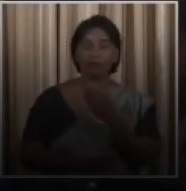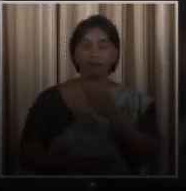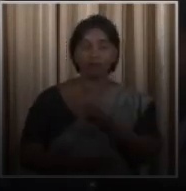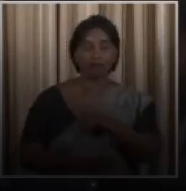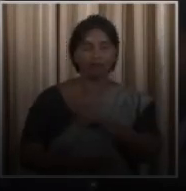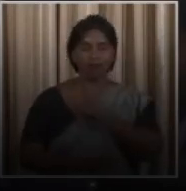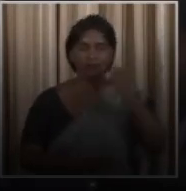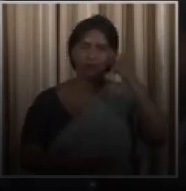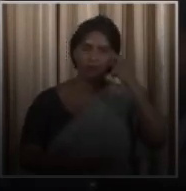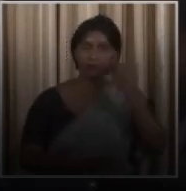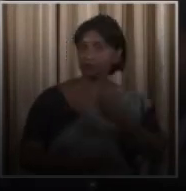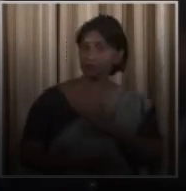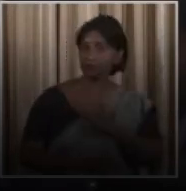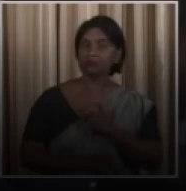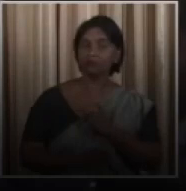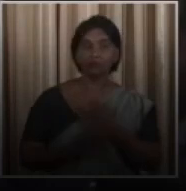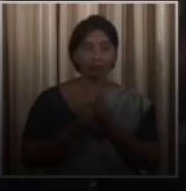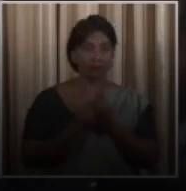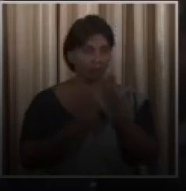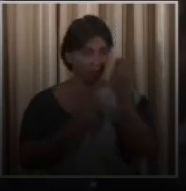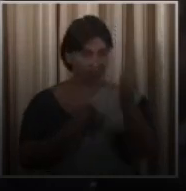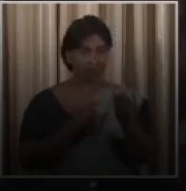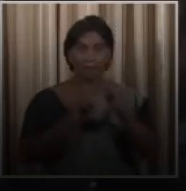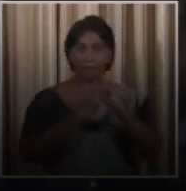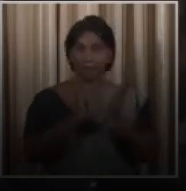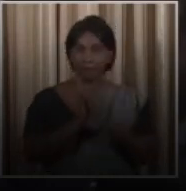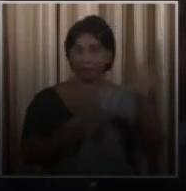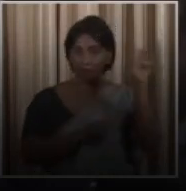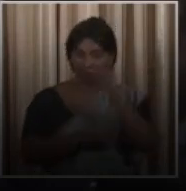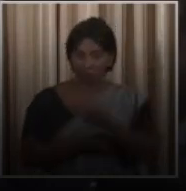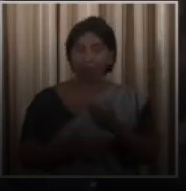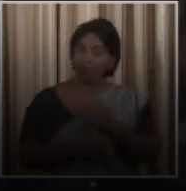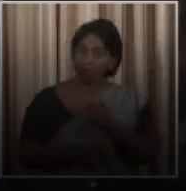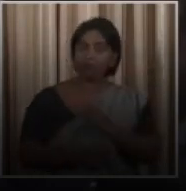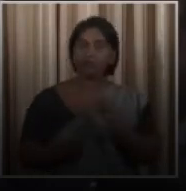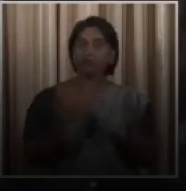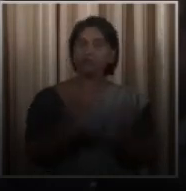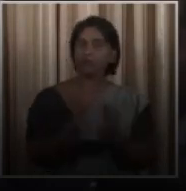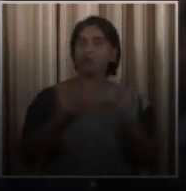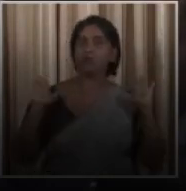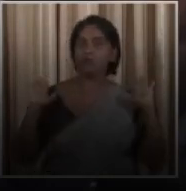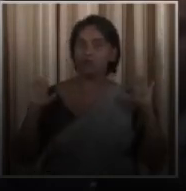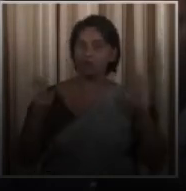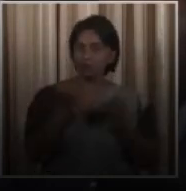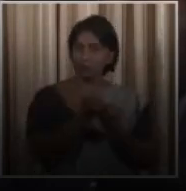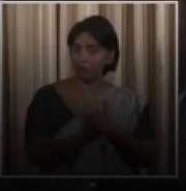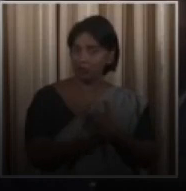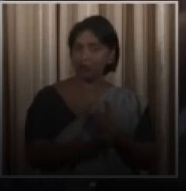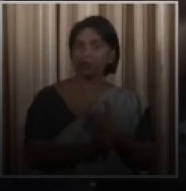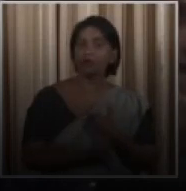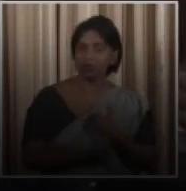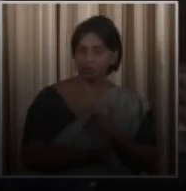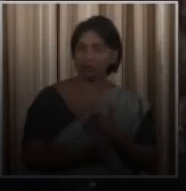කල්පනා කරා මම ආයෝජනය කරලා ගෙනාපු අගමැති මට ඕන විදිහට කටයුතු කරන්න ඕන. ඒ